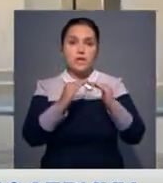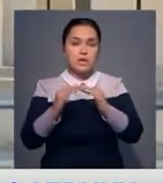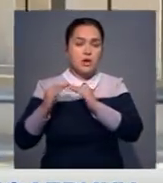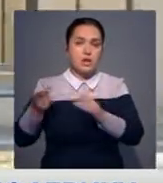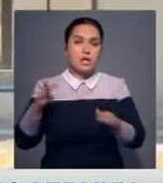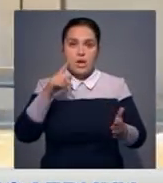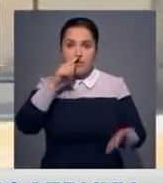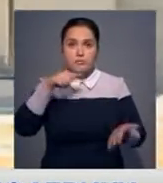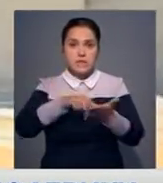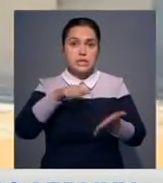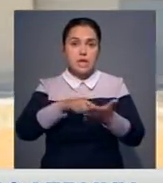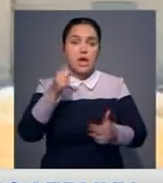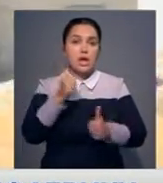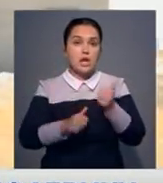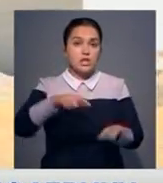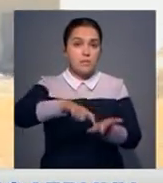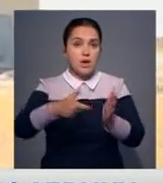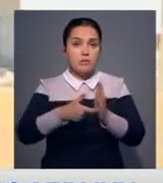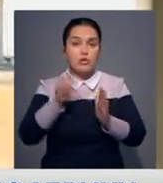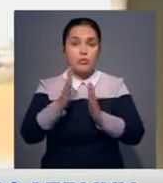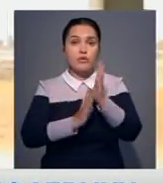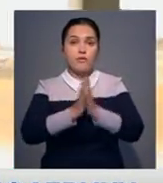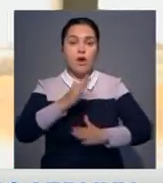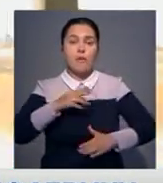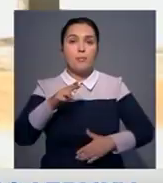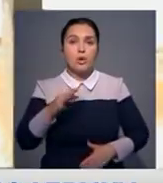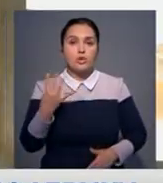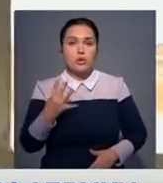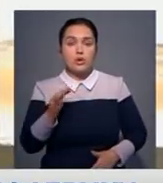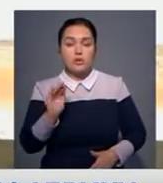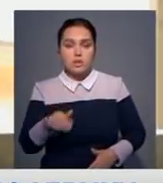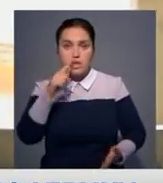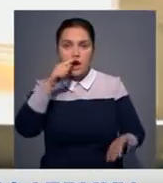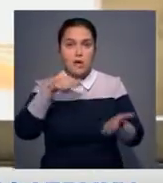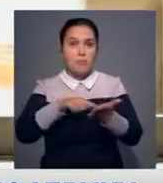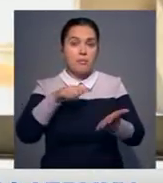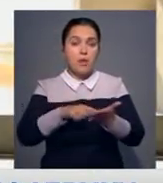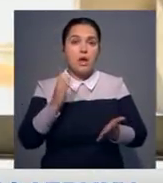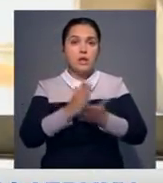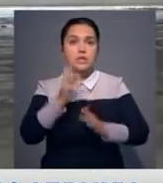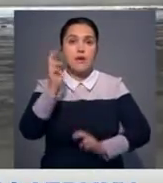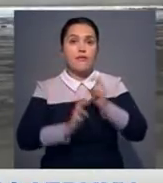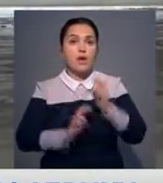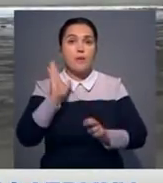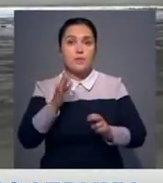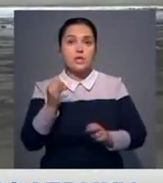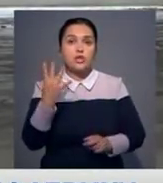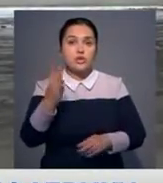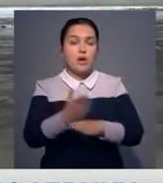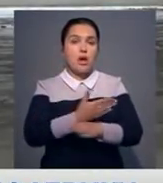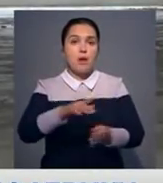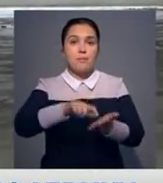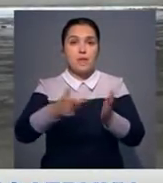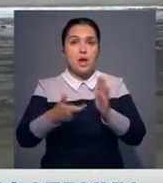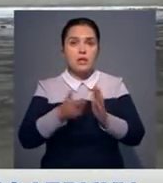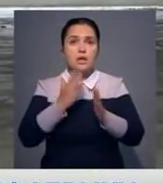Построено 12 птичников. В каждом из помещений будут выращивать почти по 40 тысяч птиц. Фабрика будет состоять из 4 площадок,